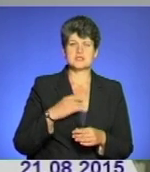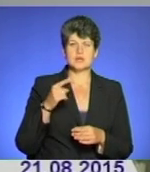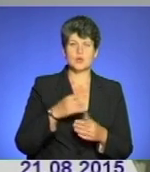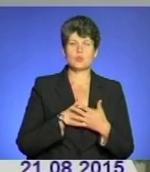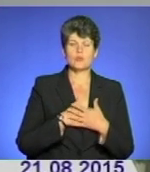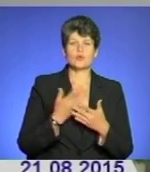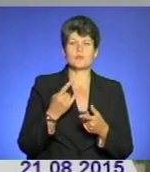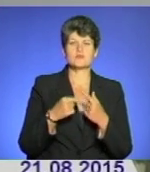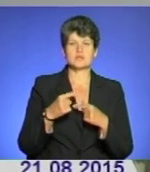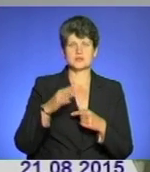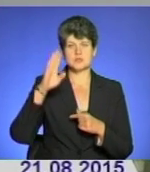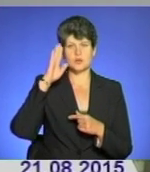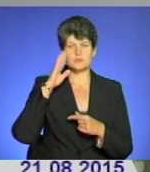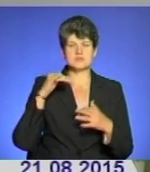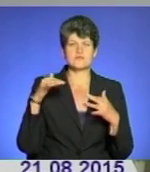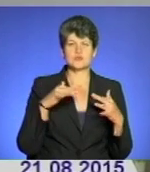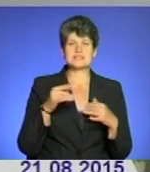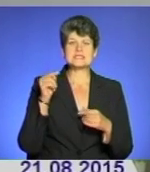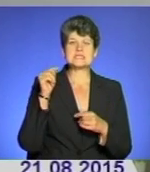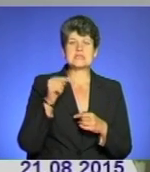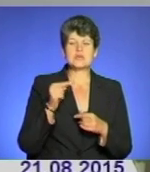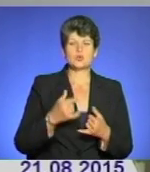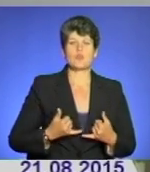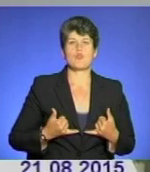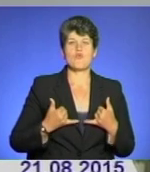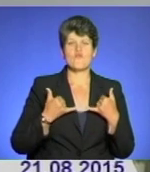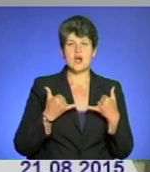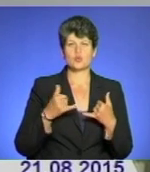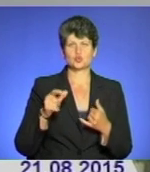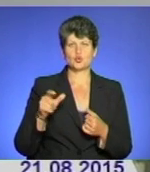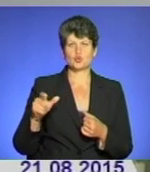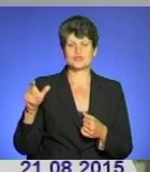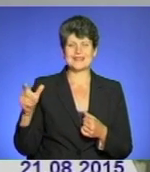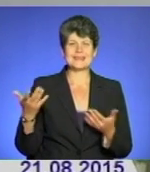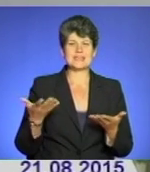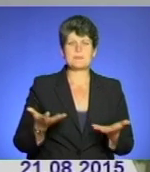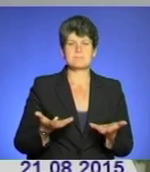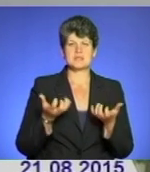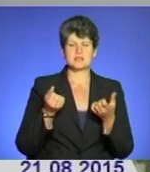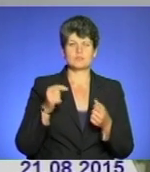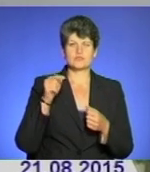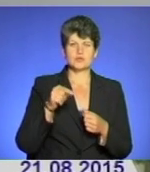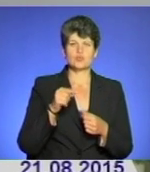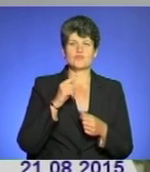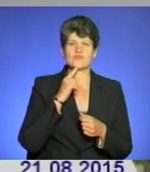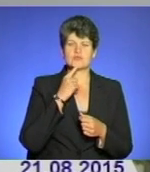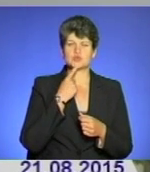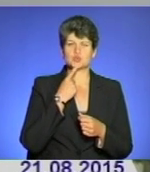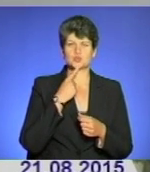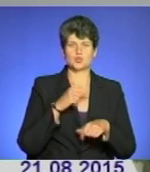хлопці вертаються з фронту, з тією повагою до людей, які підтримують їх в таку тяжку